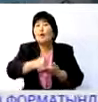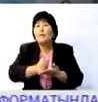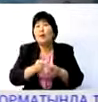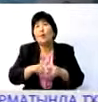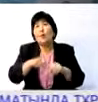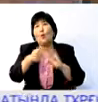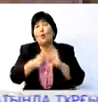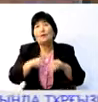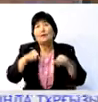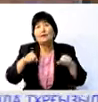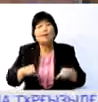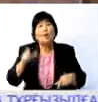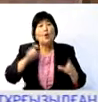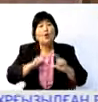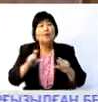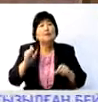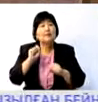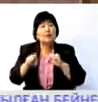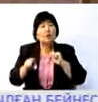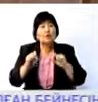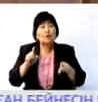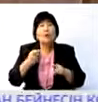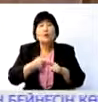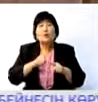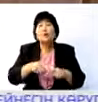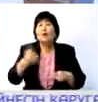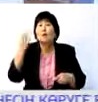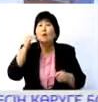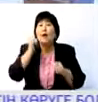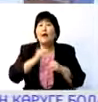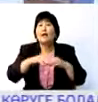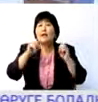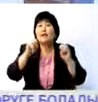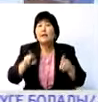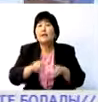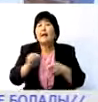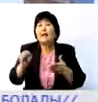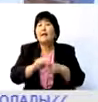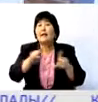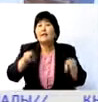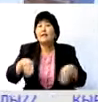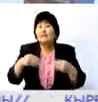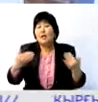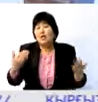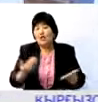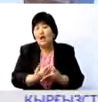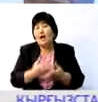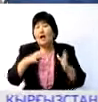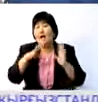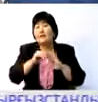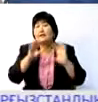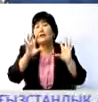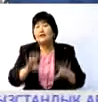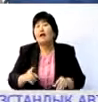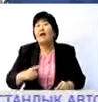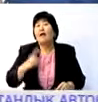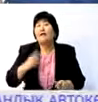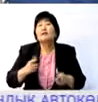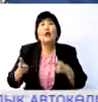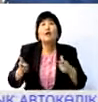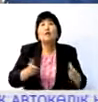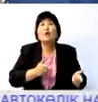16 құзыреттілік университетке жүктеледі. Сондай-ақ бұрын әр мамандыққа лицензия берілсе, енді жаңадан енгізілген заңда кадрларды